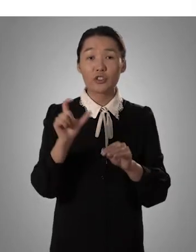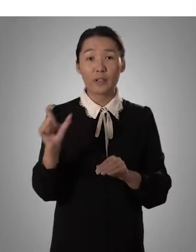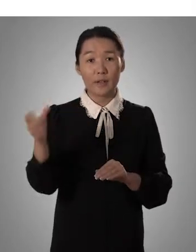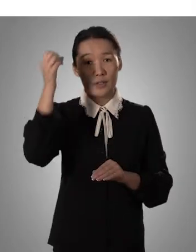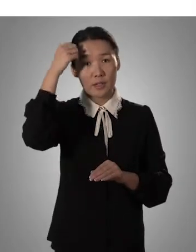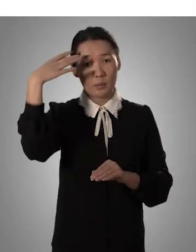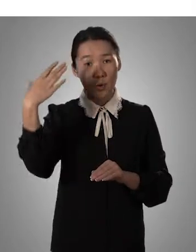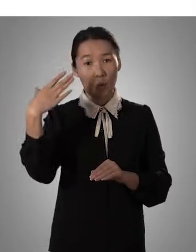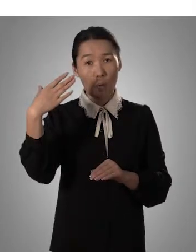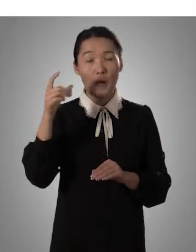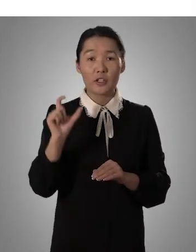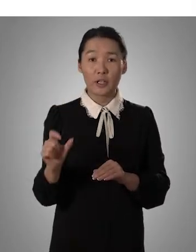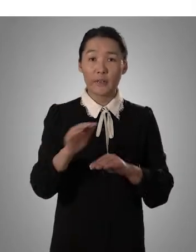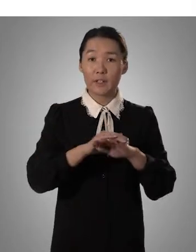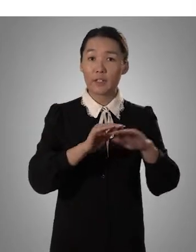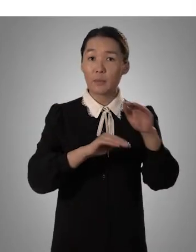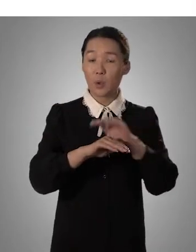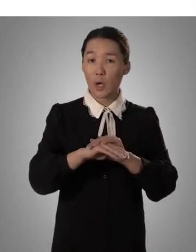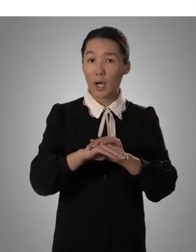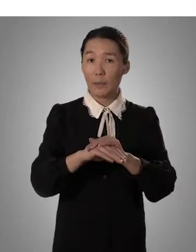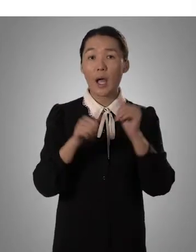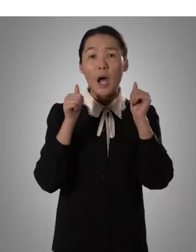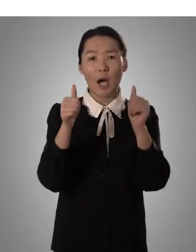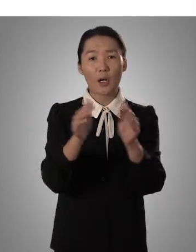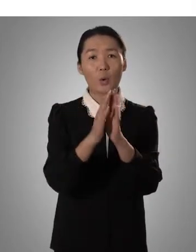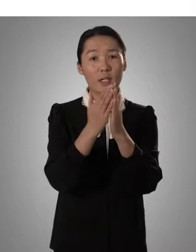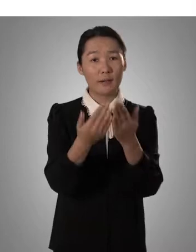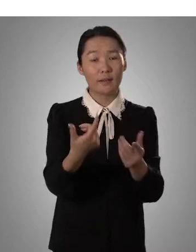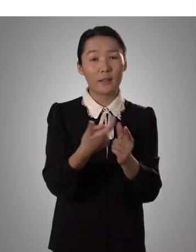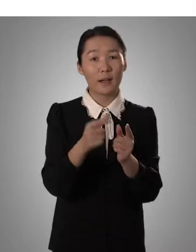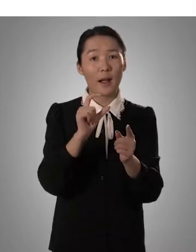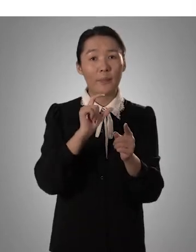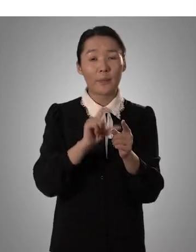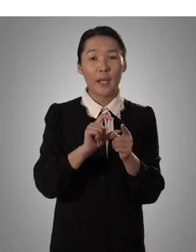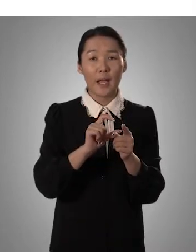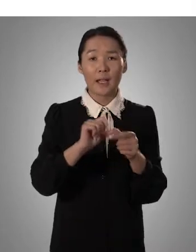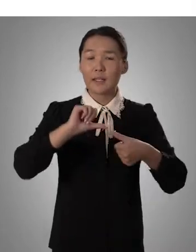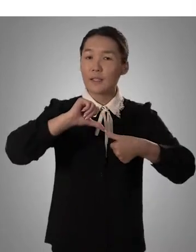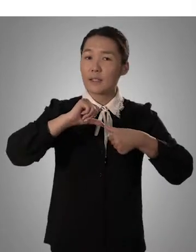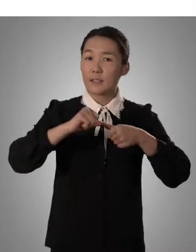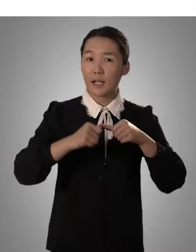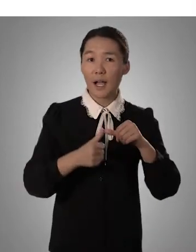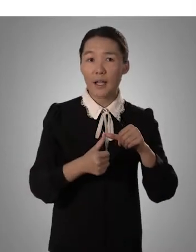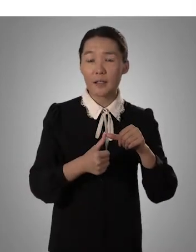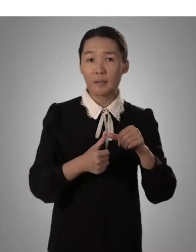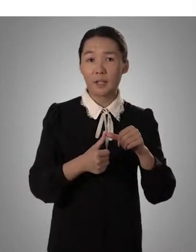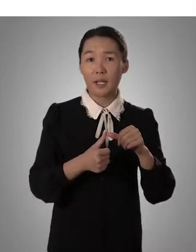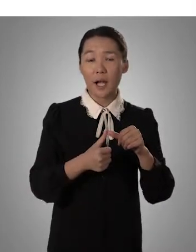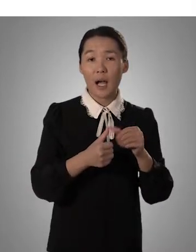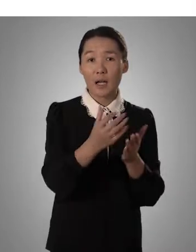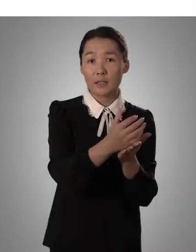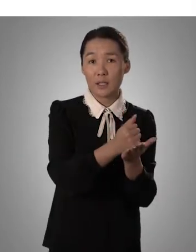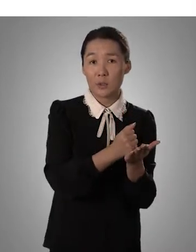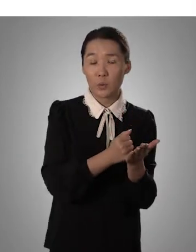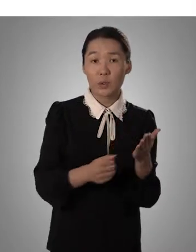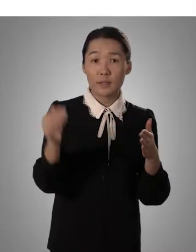человеческими руками хорошая книга это неиссякаемый сосуд заполнены человеческими